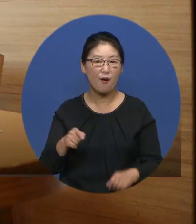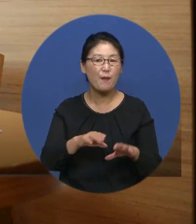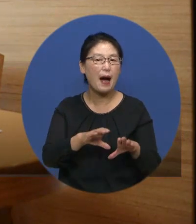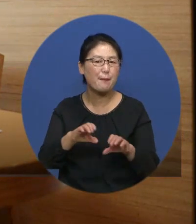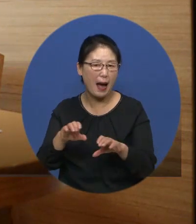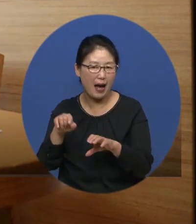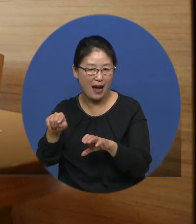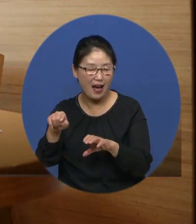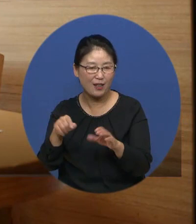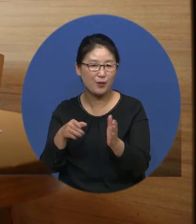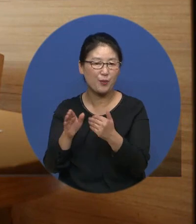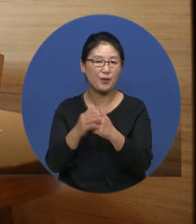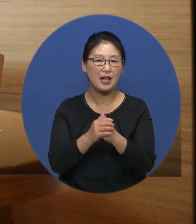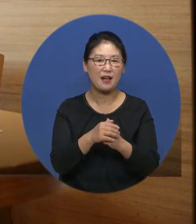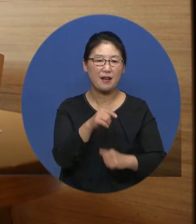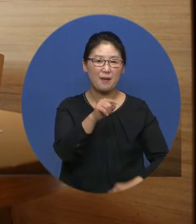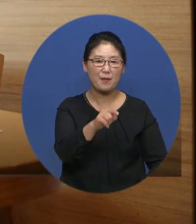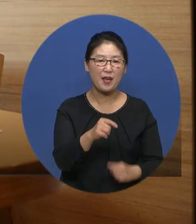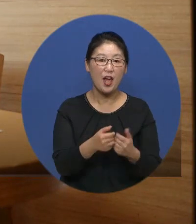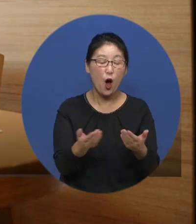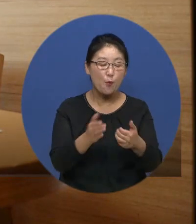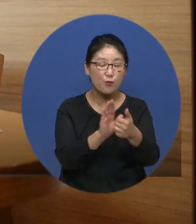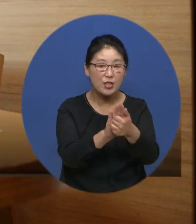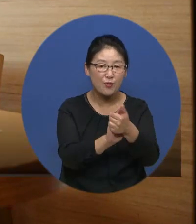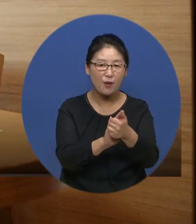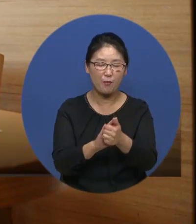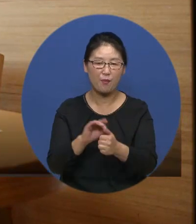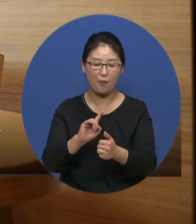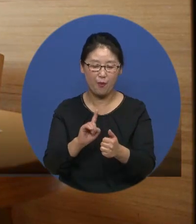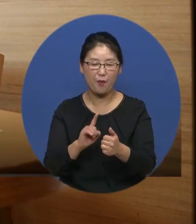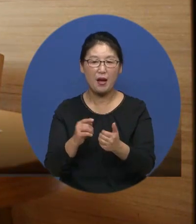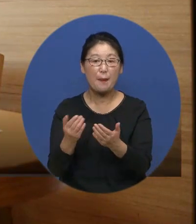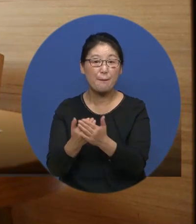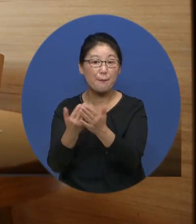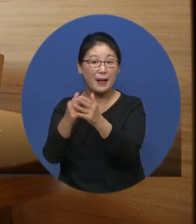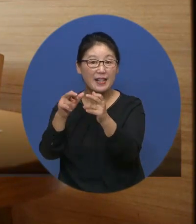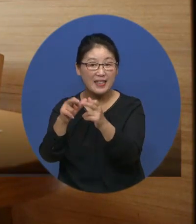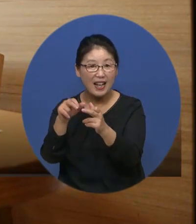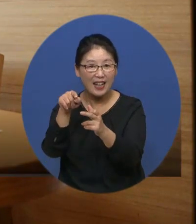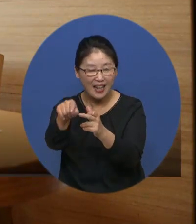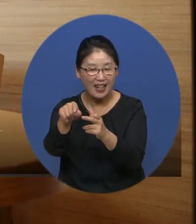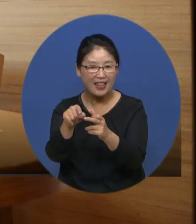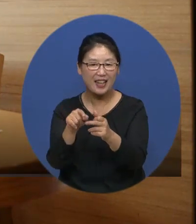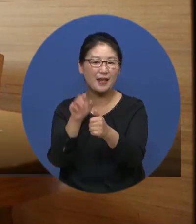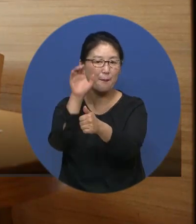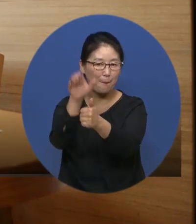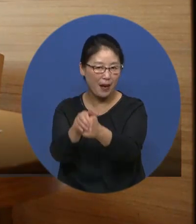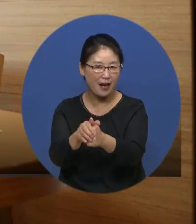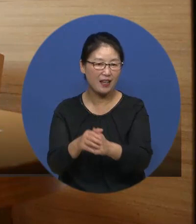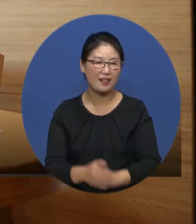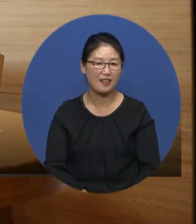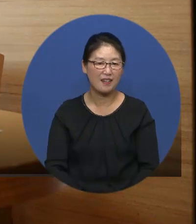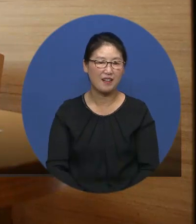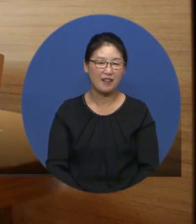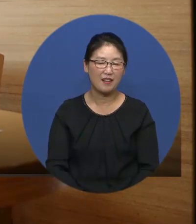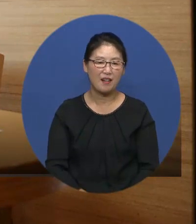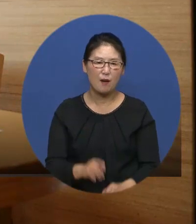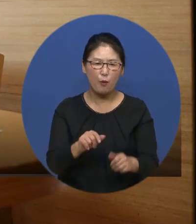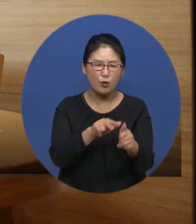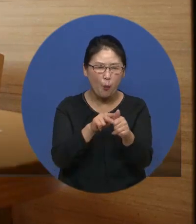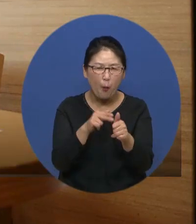해서 발달장애인 8명이 요즘 정보보안이 중요시되는 시절이잖아요. 그래서 뭐 폐지를 버리는 게